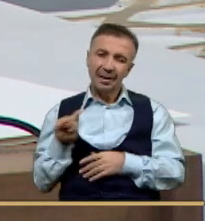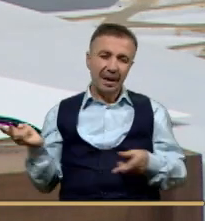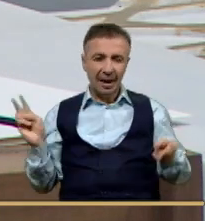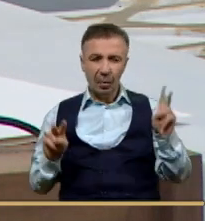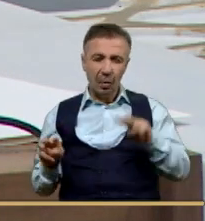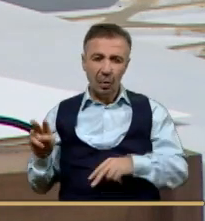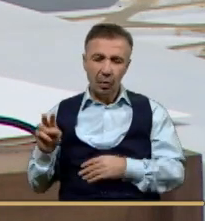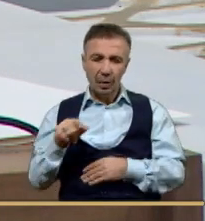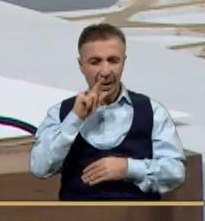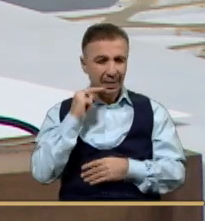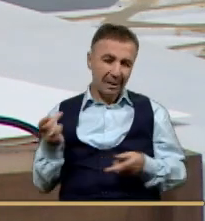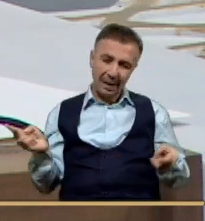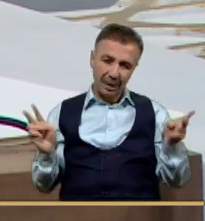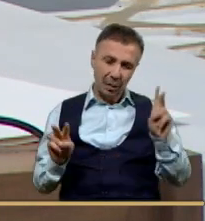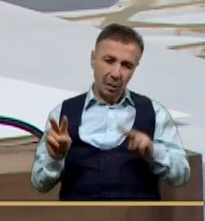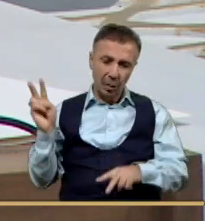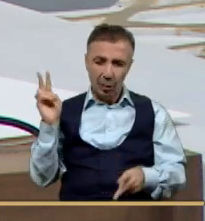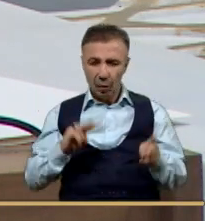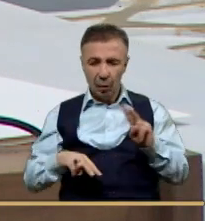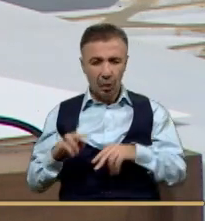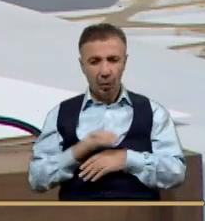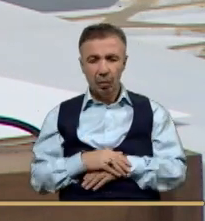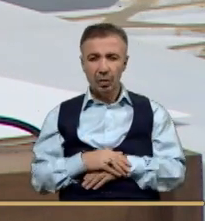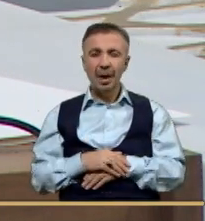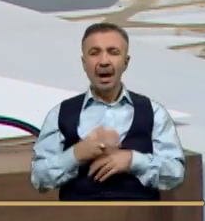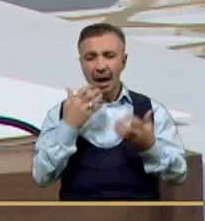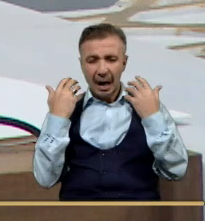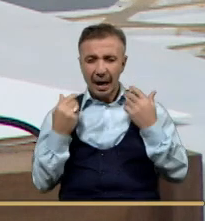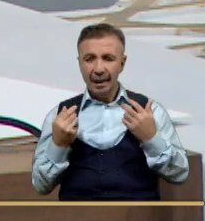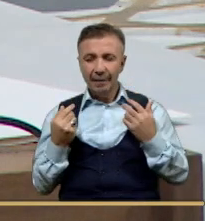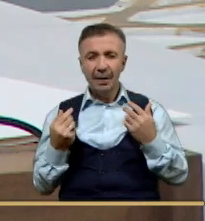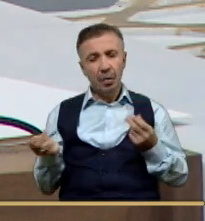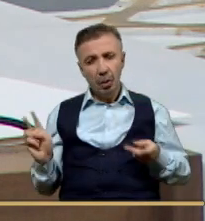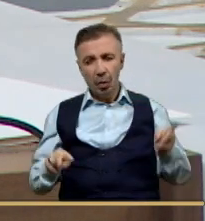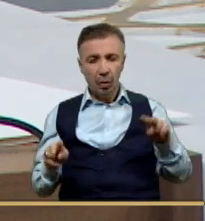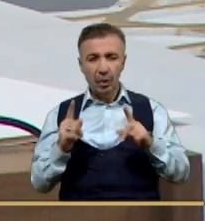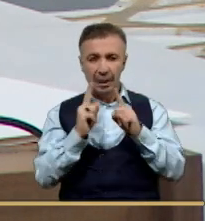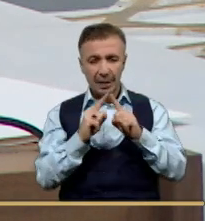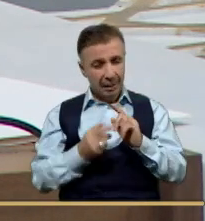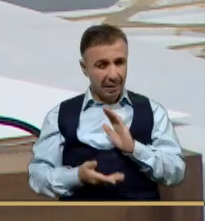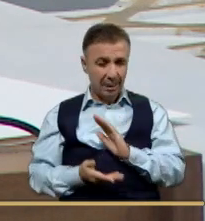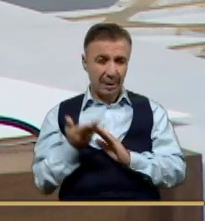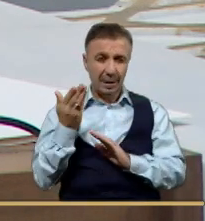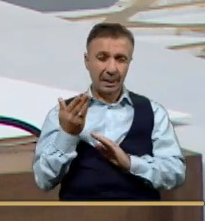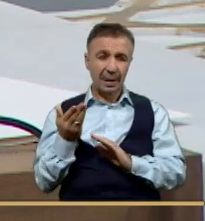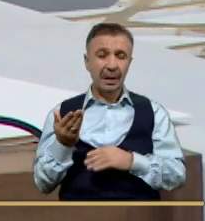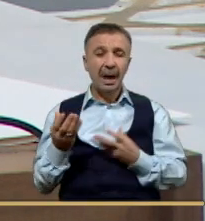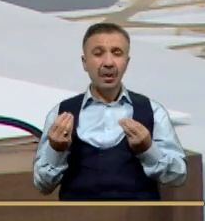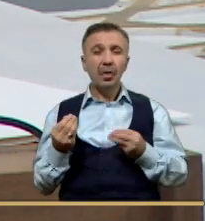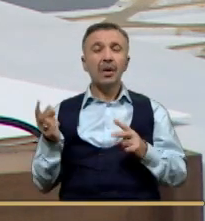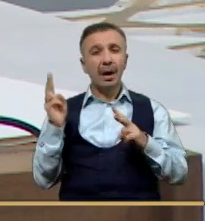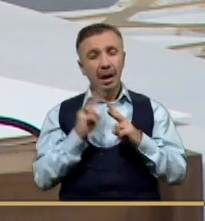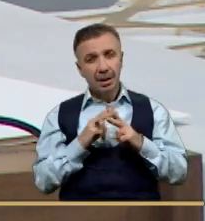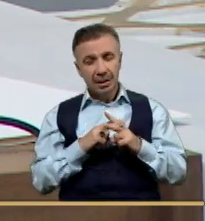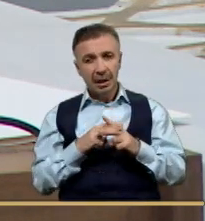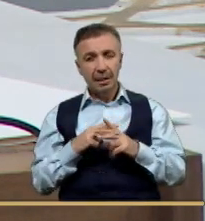ölür, sayıları artar. Daha çok hayvan ölür, sayıları artar. Daha çok askerimiz, polisimiz,